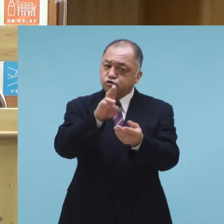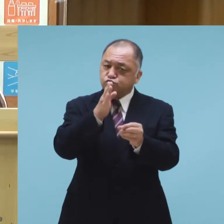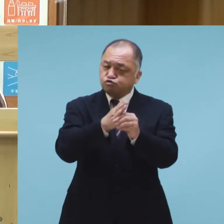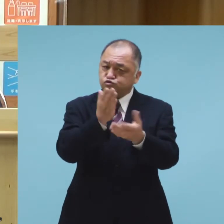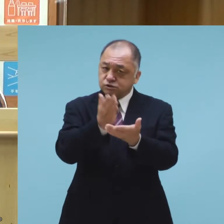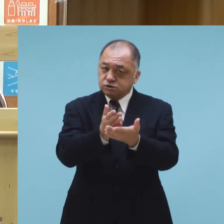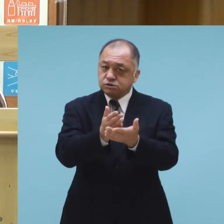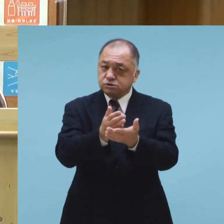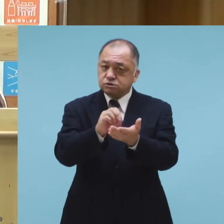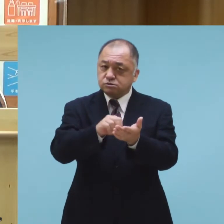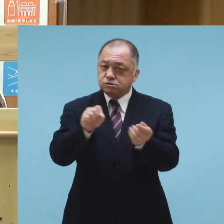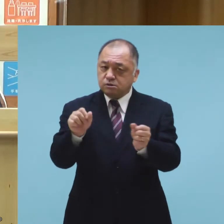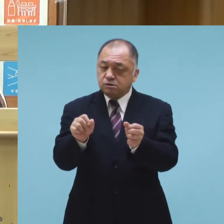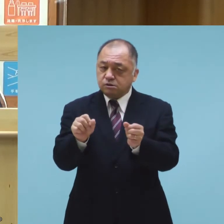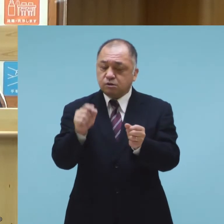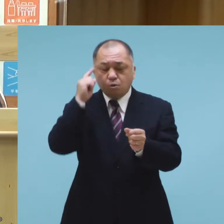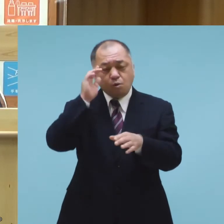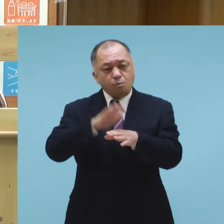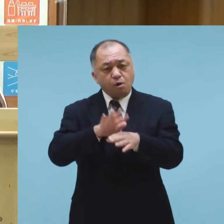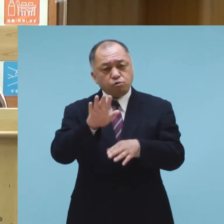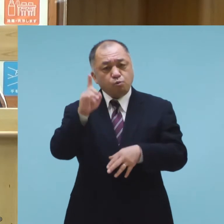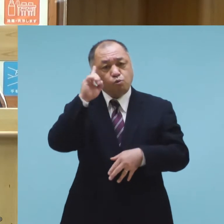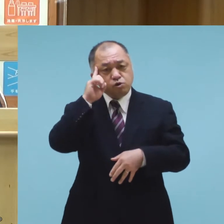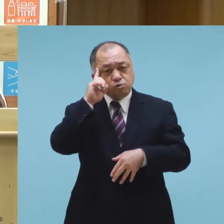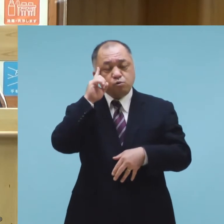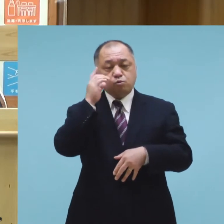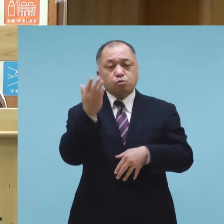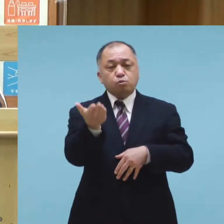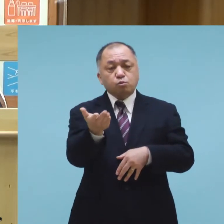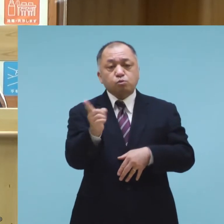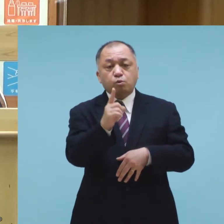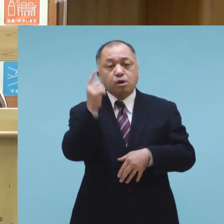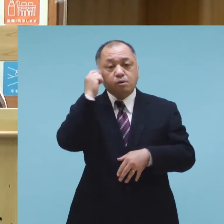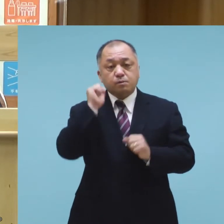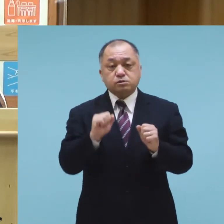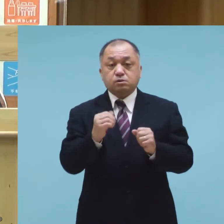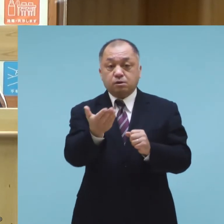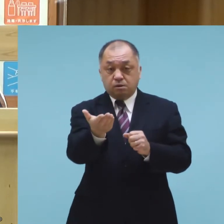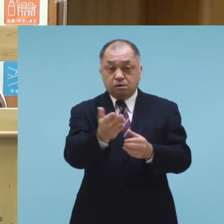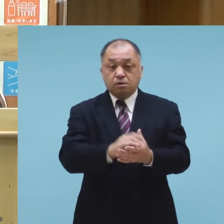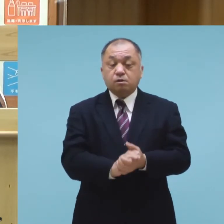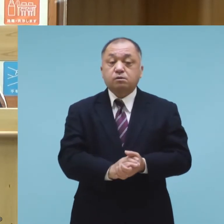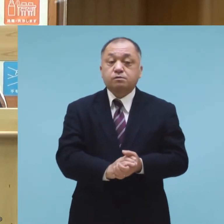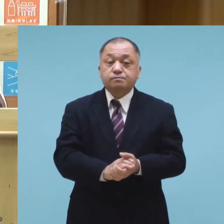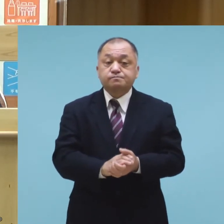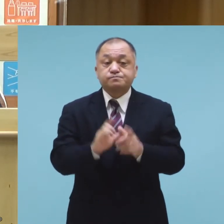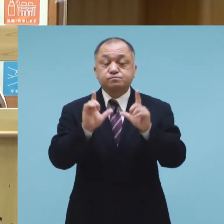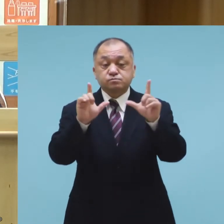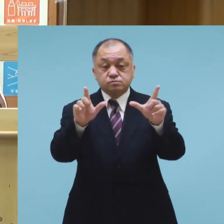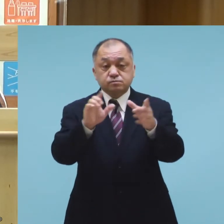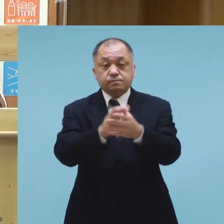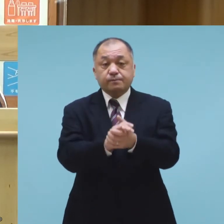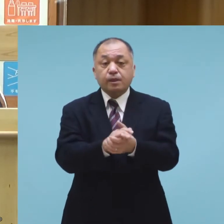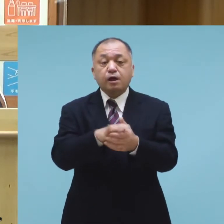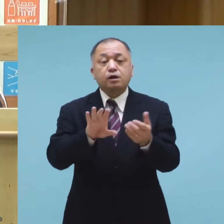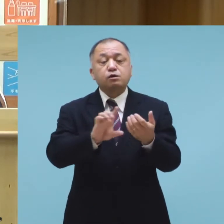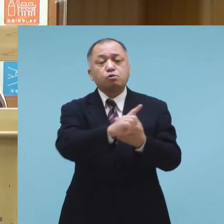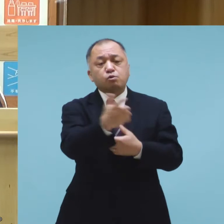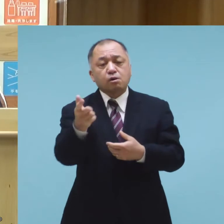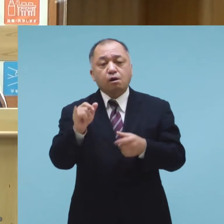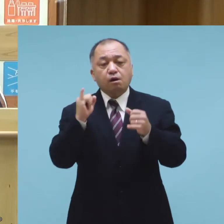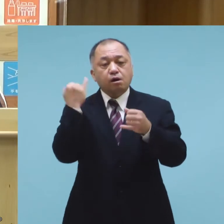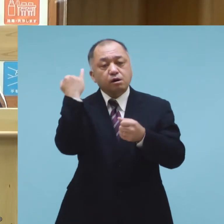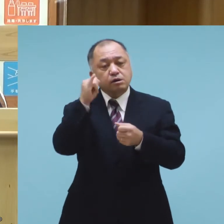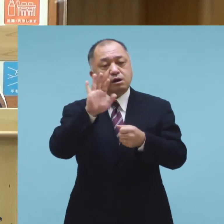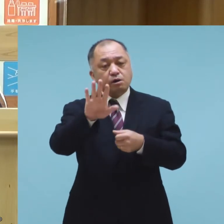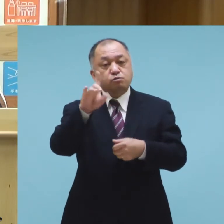況が広がりつつある中で続けることについてはいかがお考えになりますか。 これいろんな意見が正直率直あると思ってます。でまず札